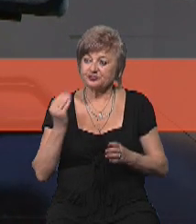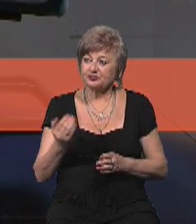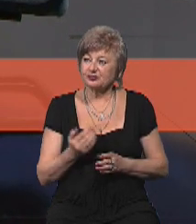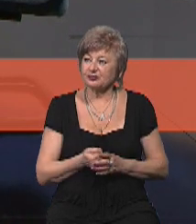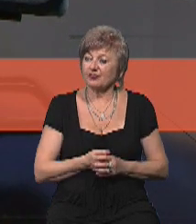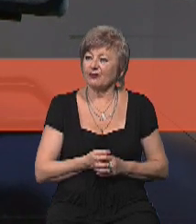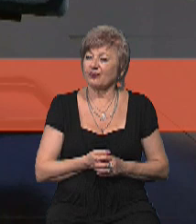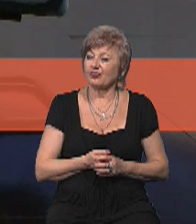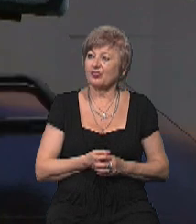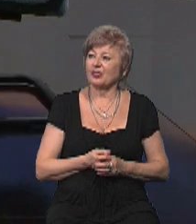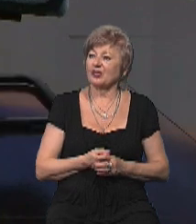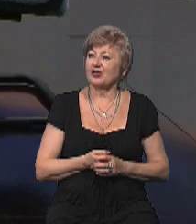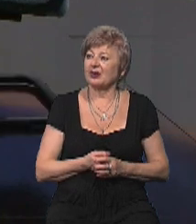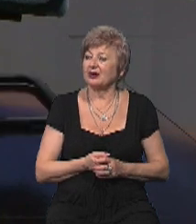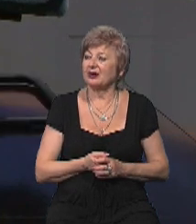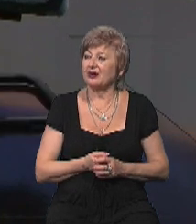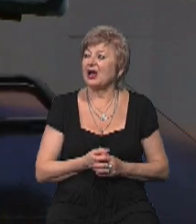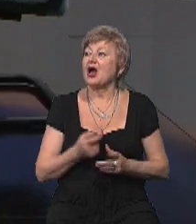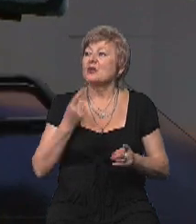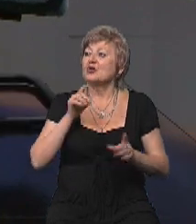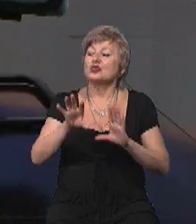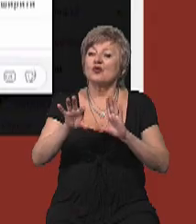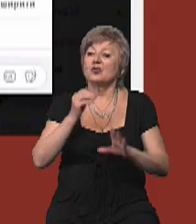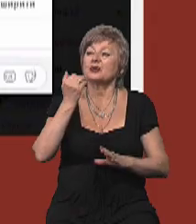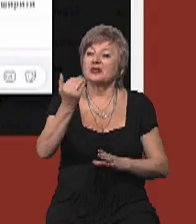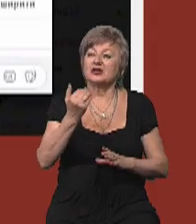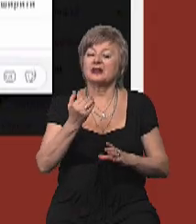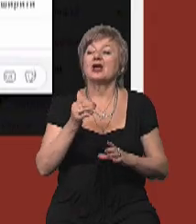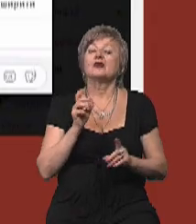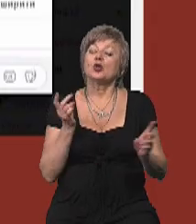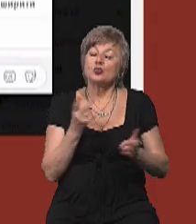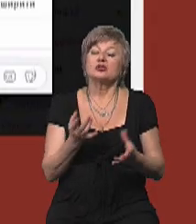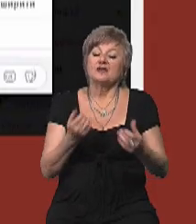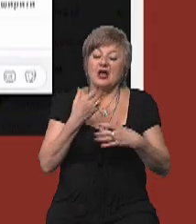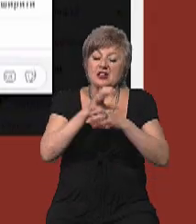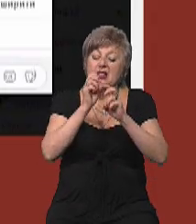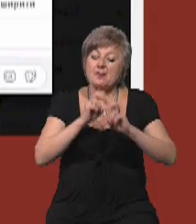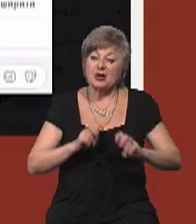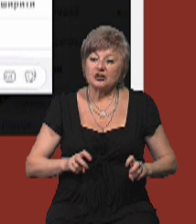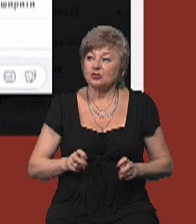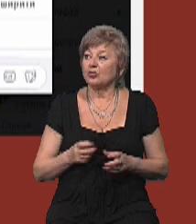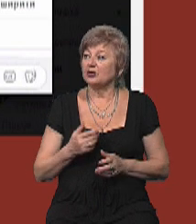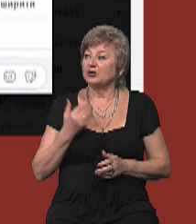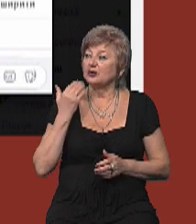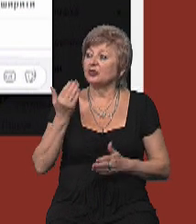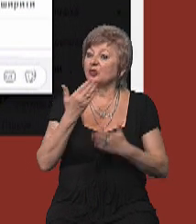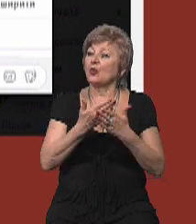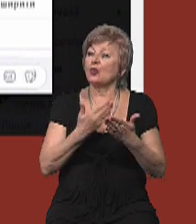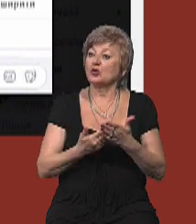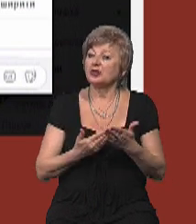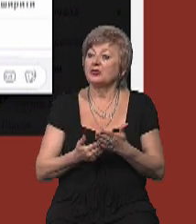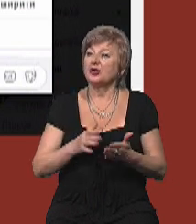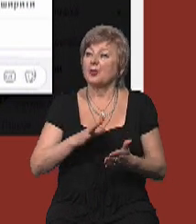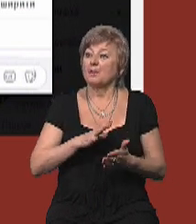тільки з сторінки графіка? А ви також можете прокоментувати кількість пилку в повітрі, Запоріжжя по роках. Це дані по цифрам, які